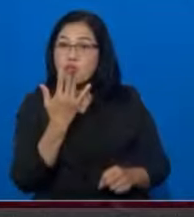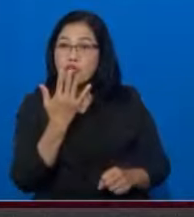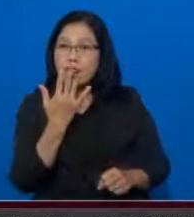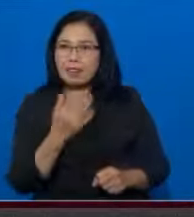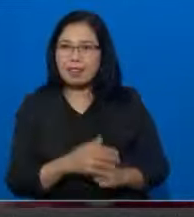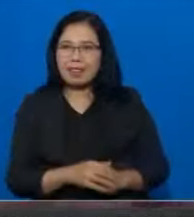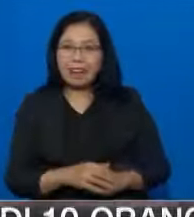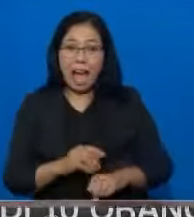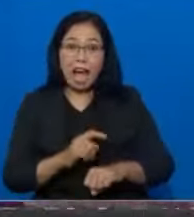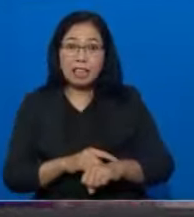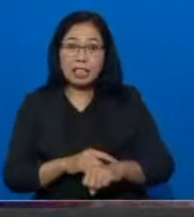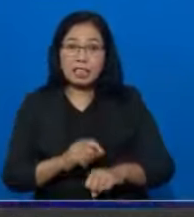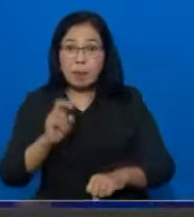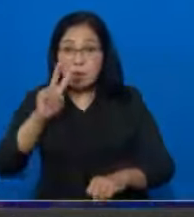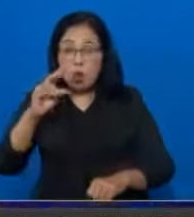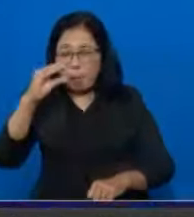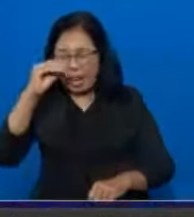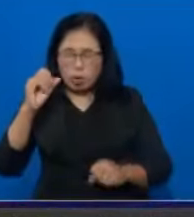Pak?